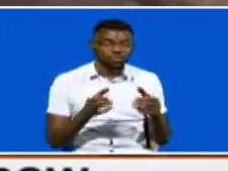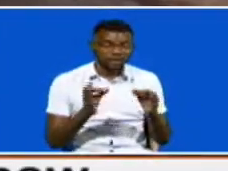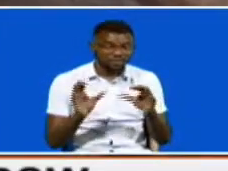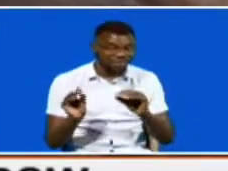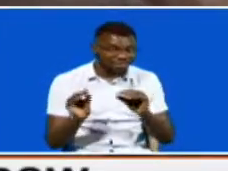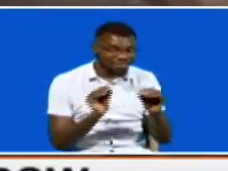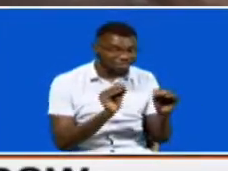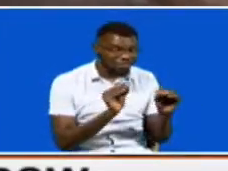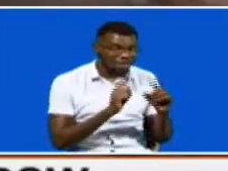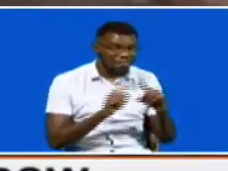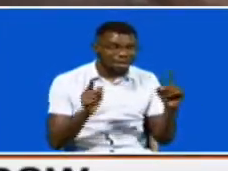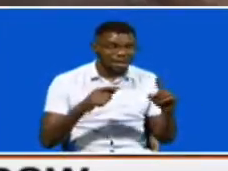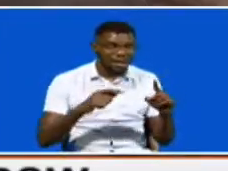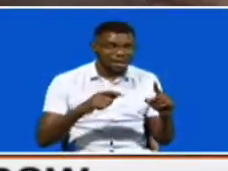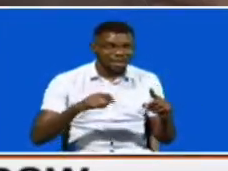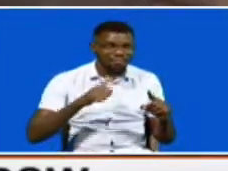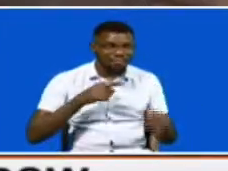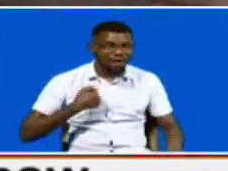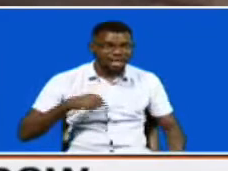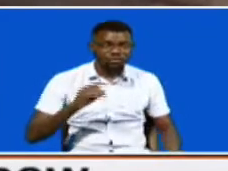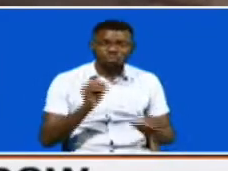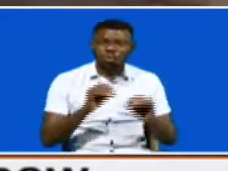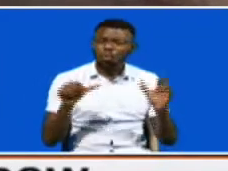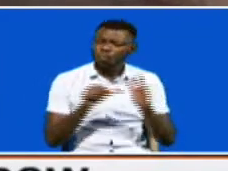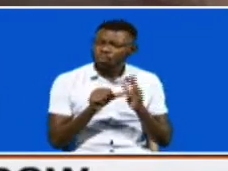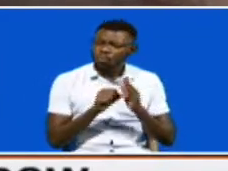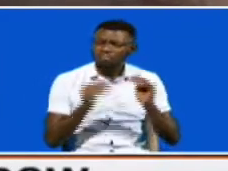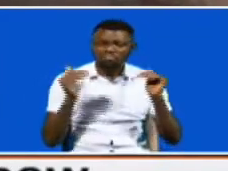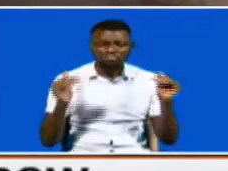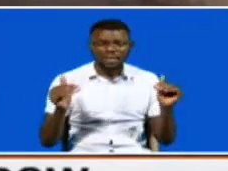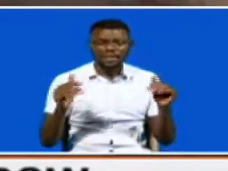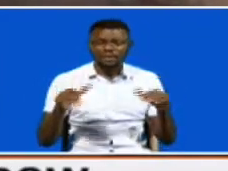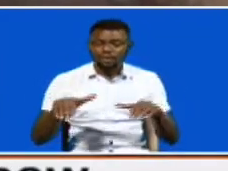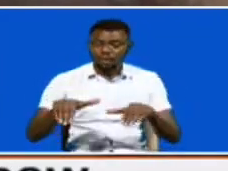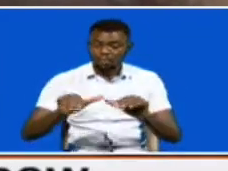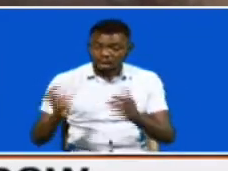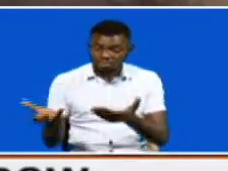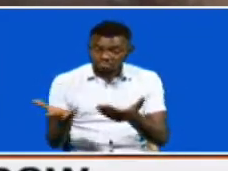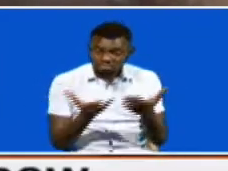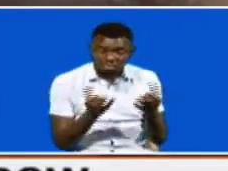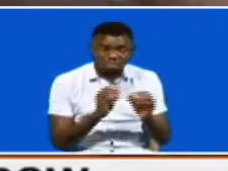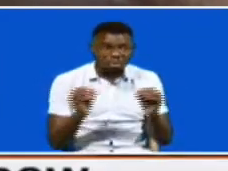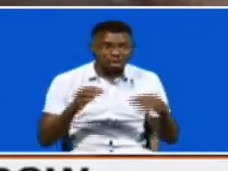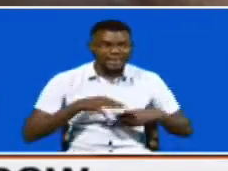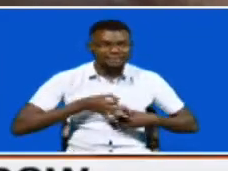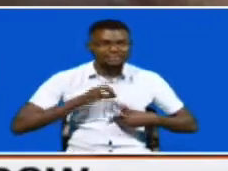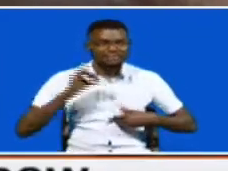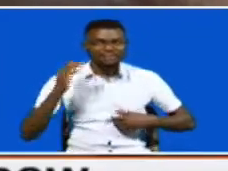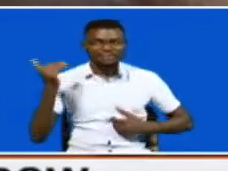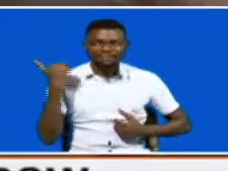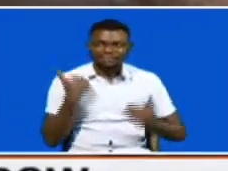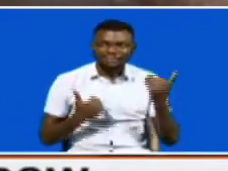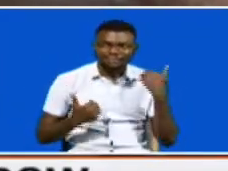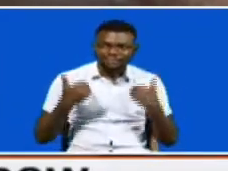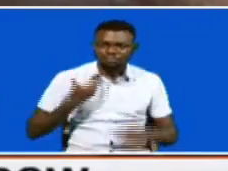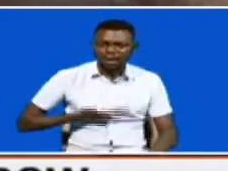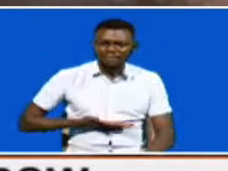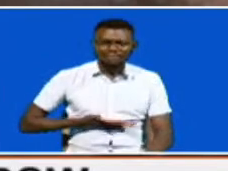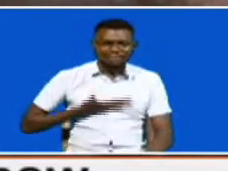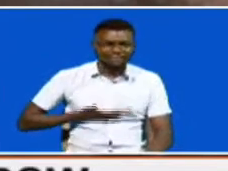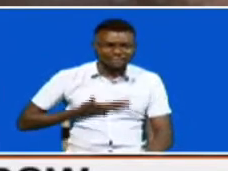itakuwa shida kwetu. Tutaandamwa na mikosi, nyoyo zao zitakasirika sababu tutakuwa